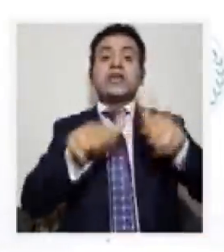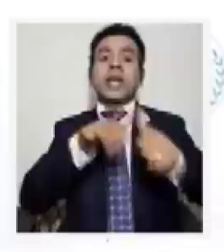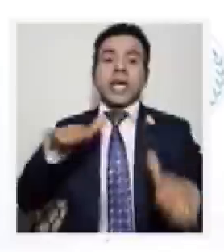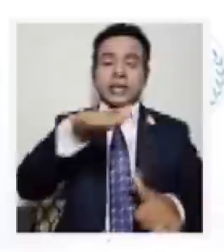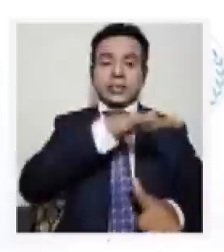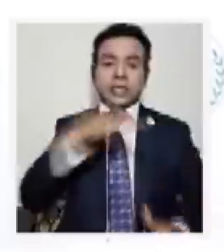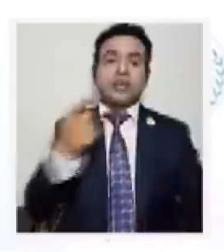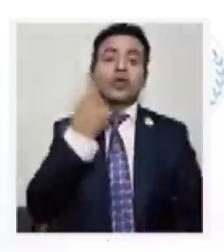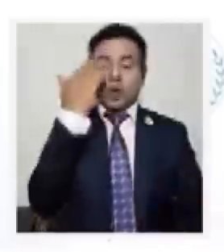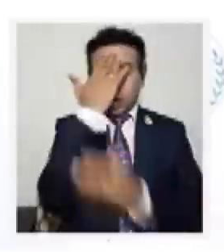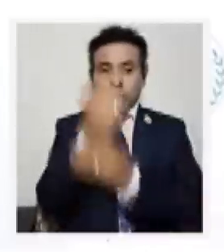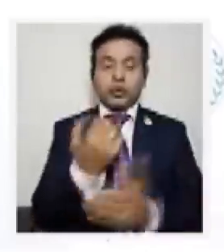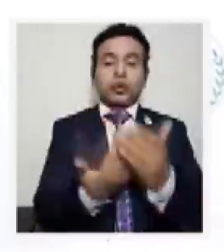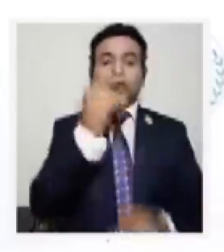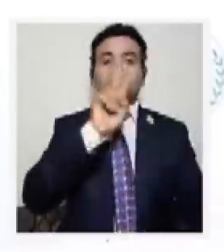733,488 জন।